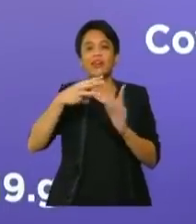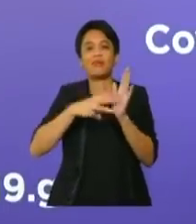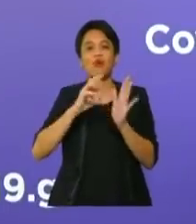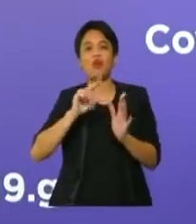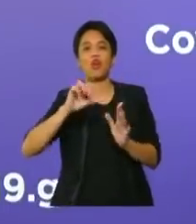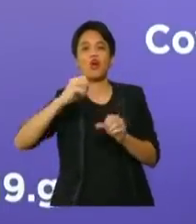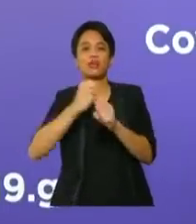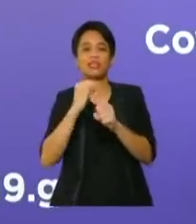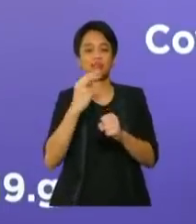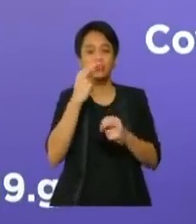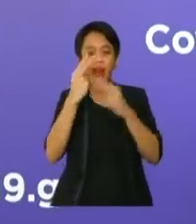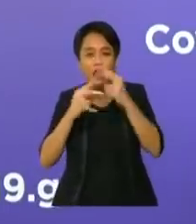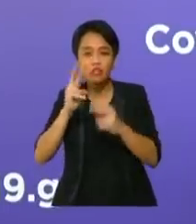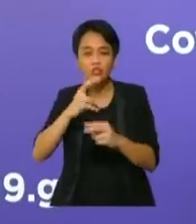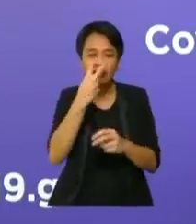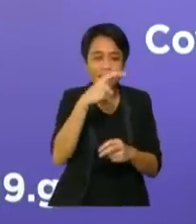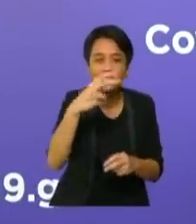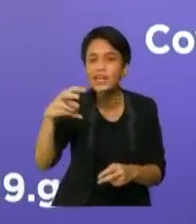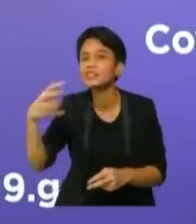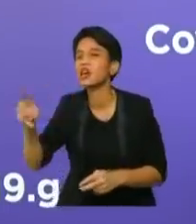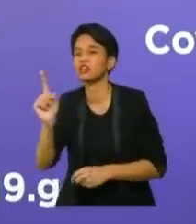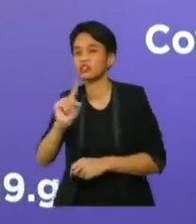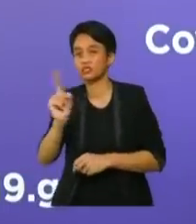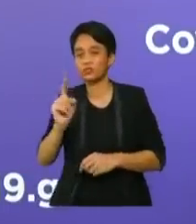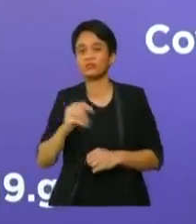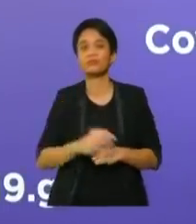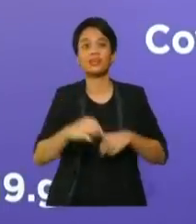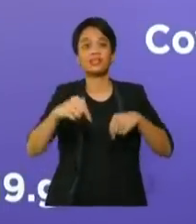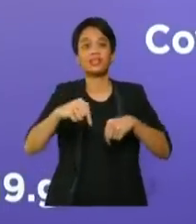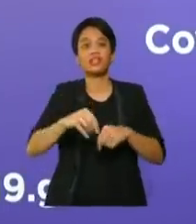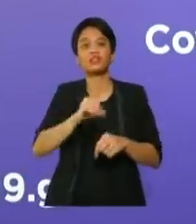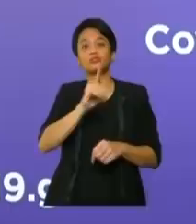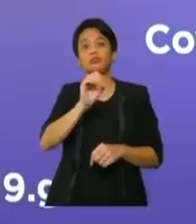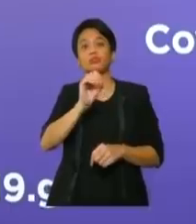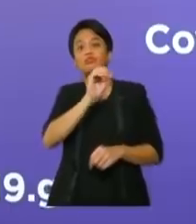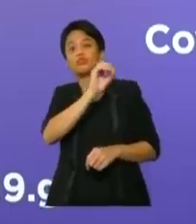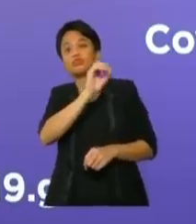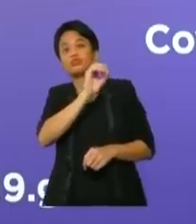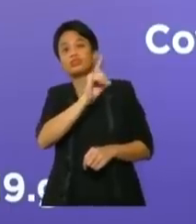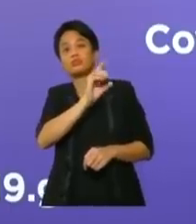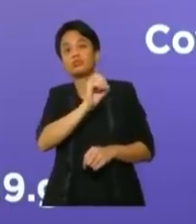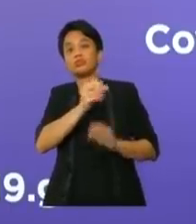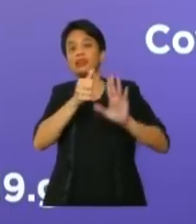Hari ini kami melakukan pemeriksaan spesimen sebanyak 10.639